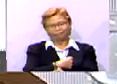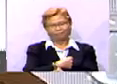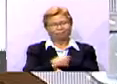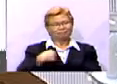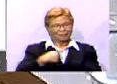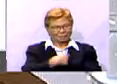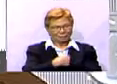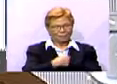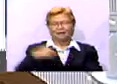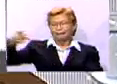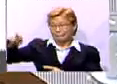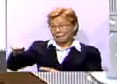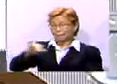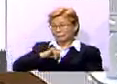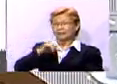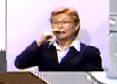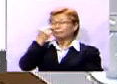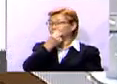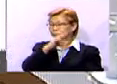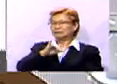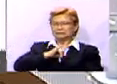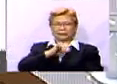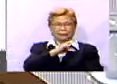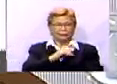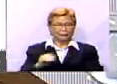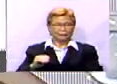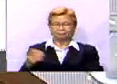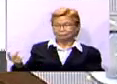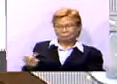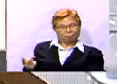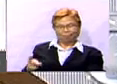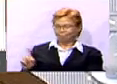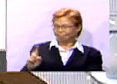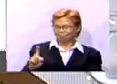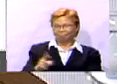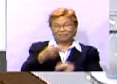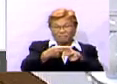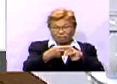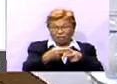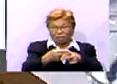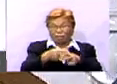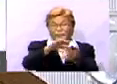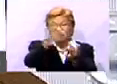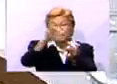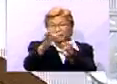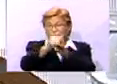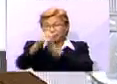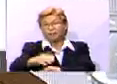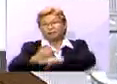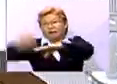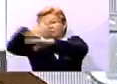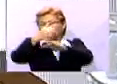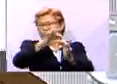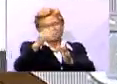BM, saya dan kepimpinan di atas tidak akan ikut calon-calon yang dipilih oleh kepimpinan